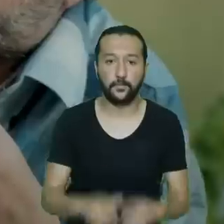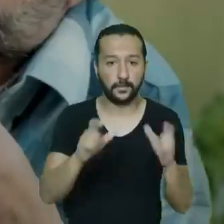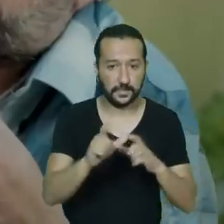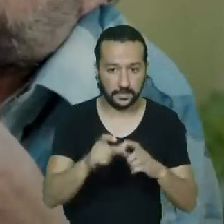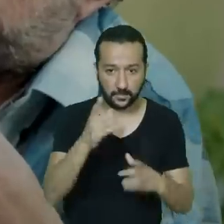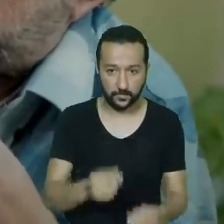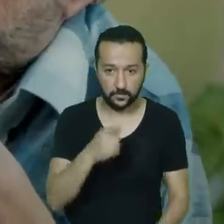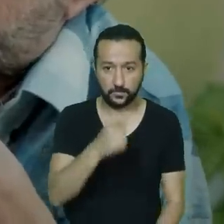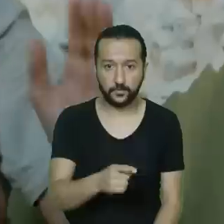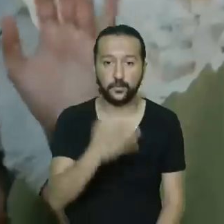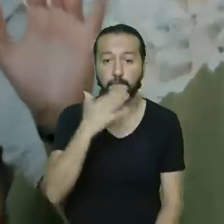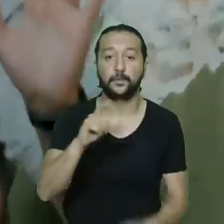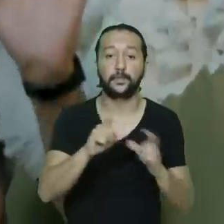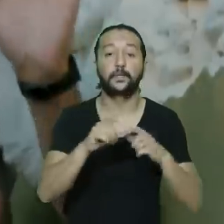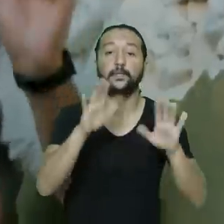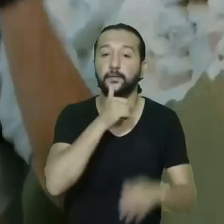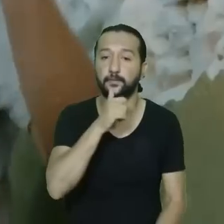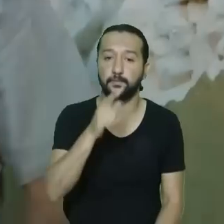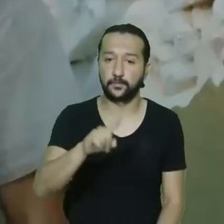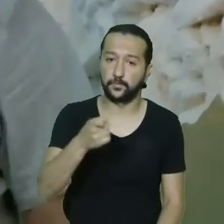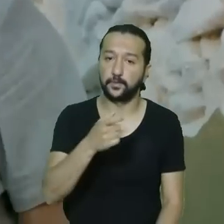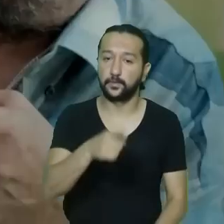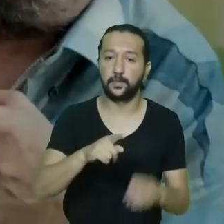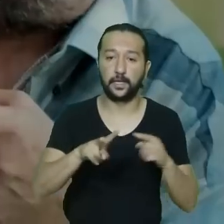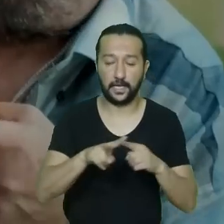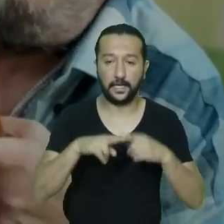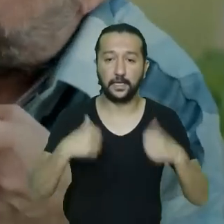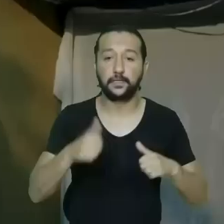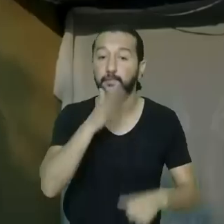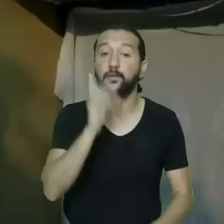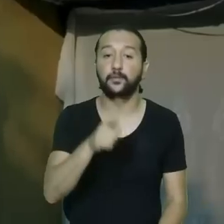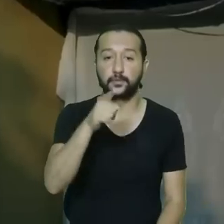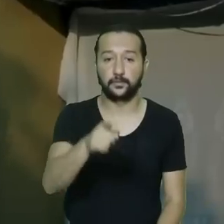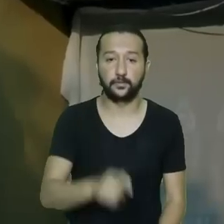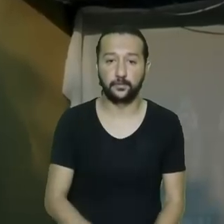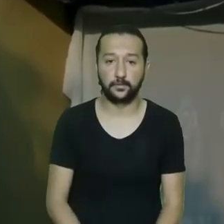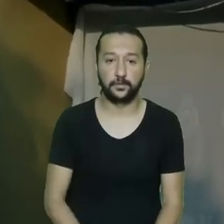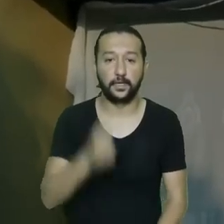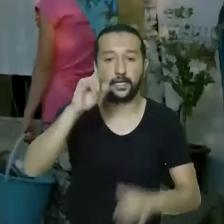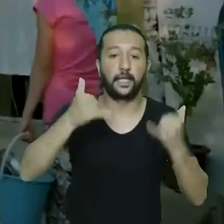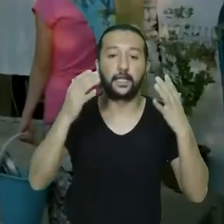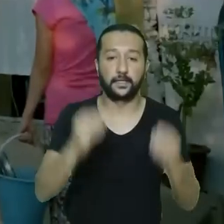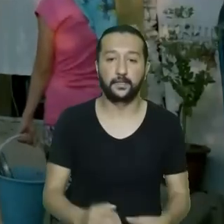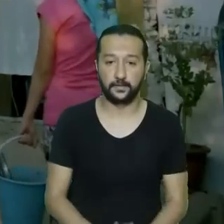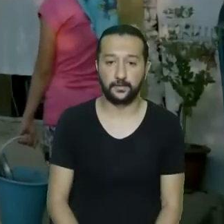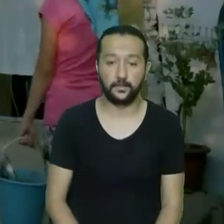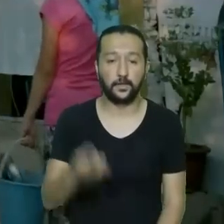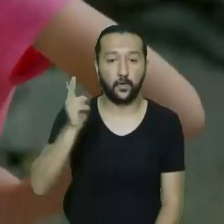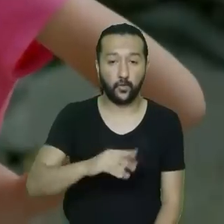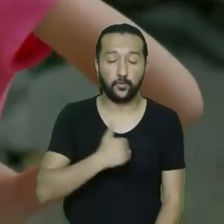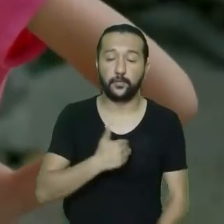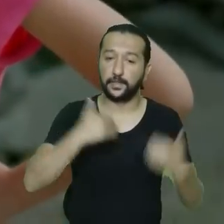Sazak parola. Dur, sazak değil baba. Buldum parola kazak. Bilemedin. Bozlak. Allah! Öldüm